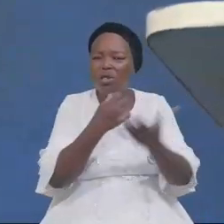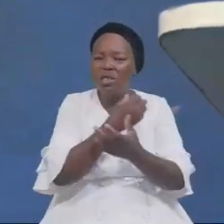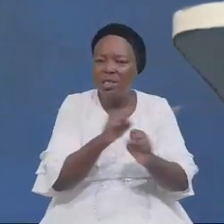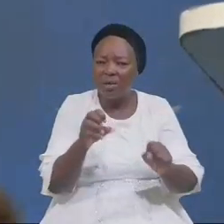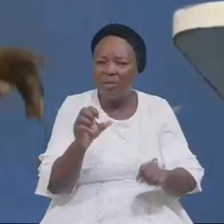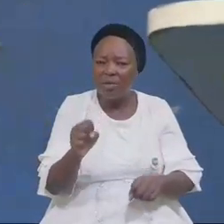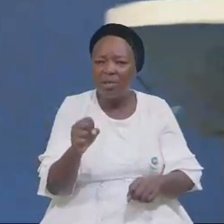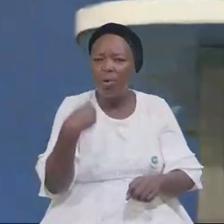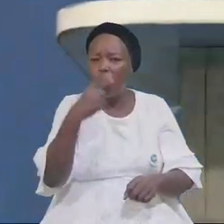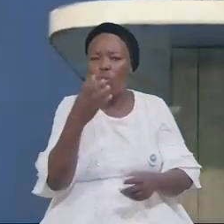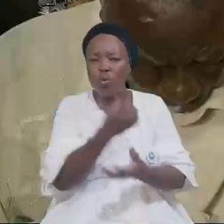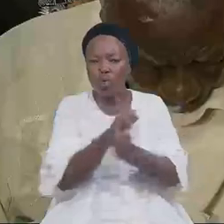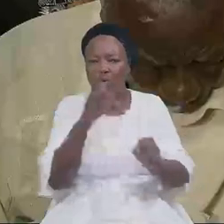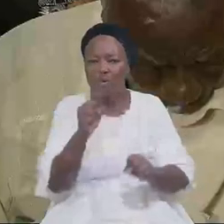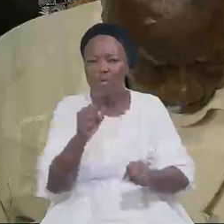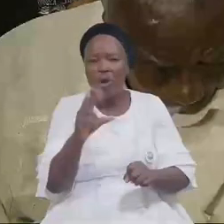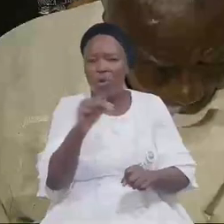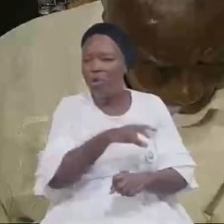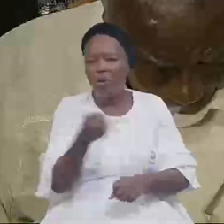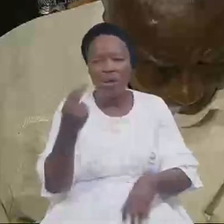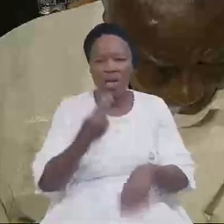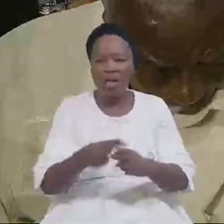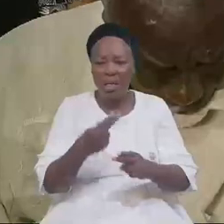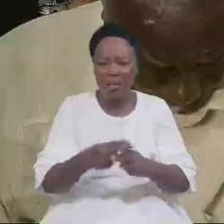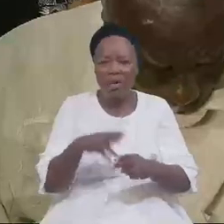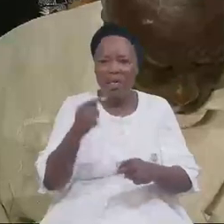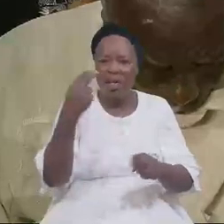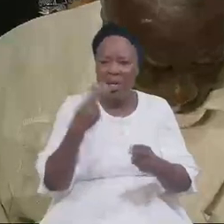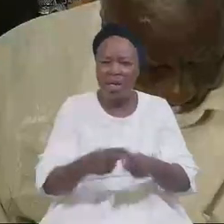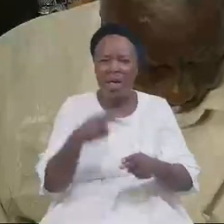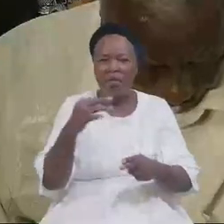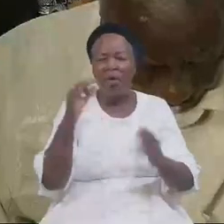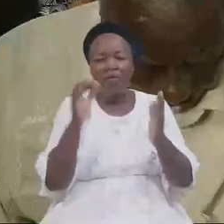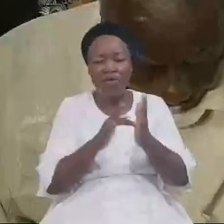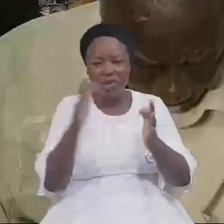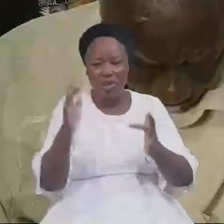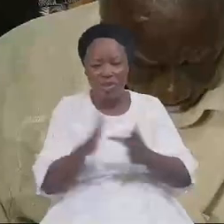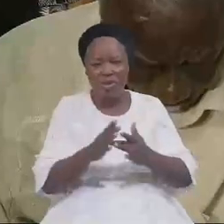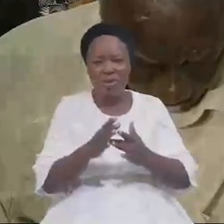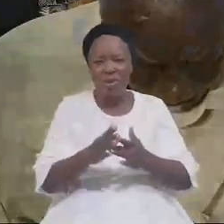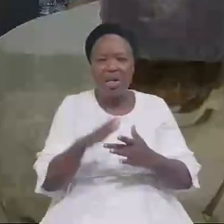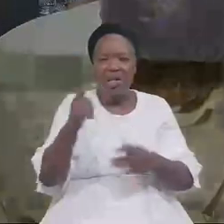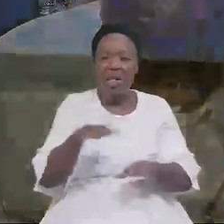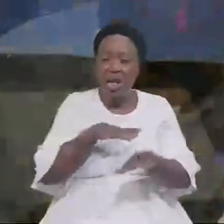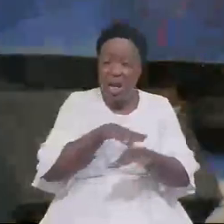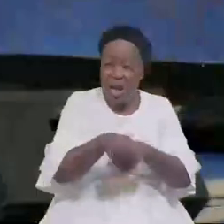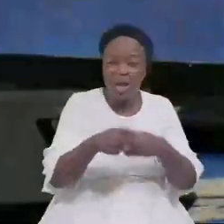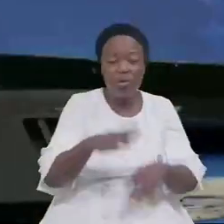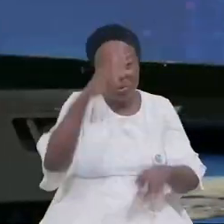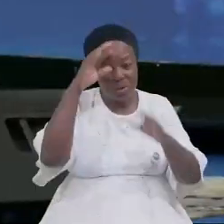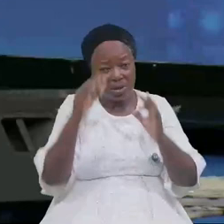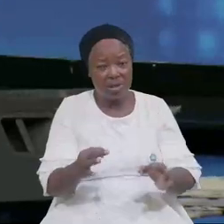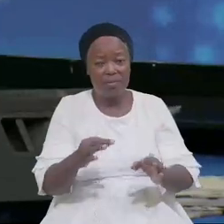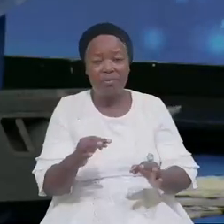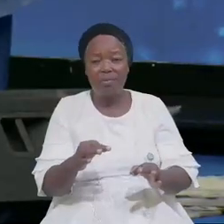Celui qui sauve, aucun autre nom, le nom de Jésus, plus vite, plus tôt vous